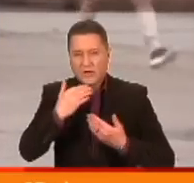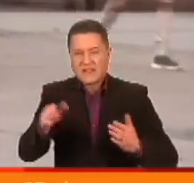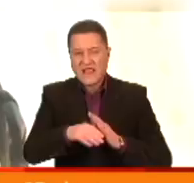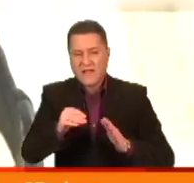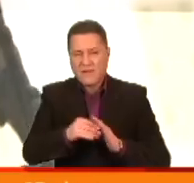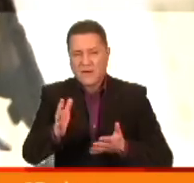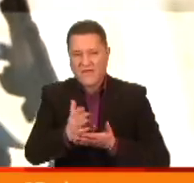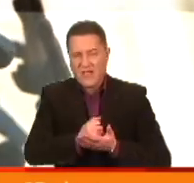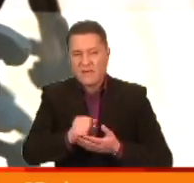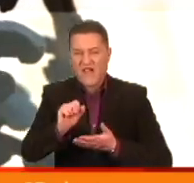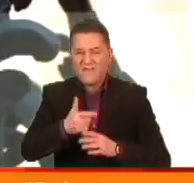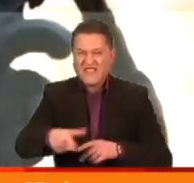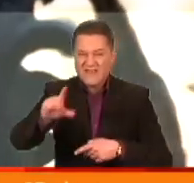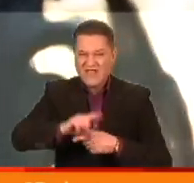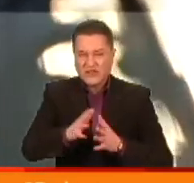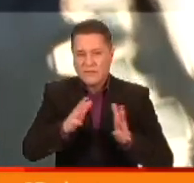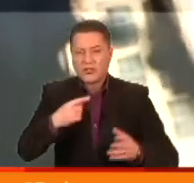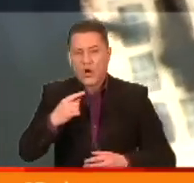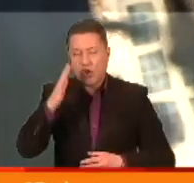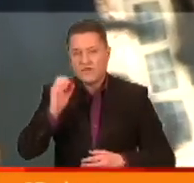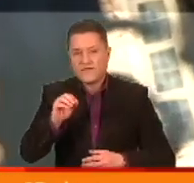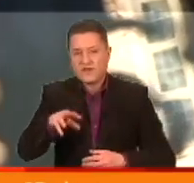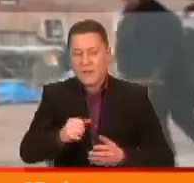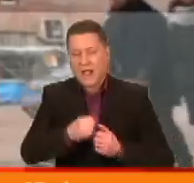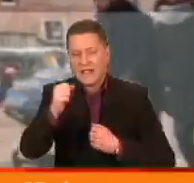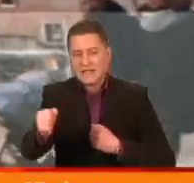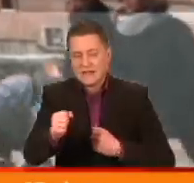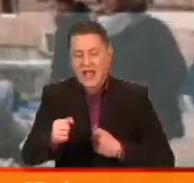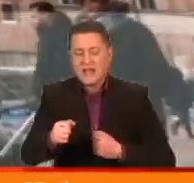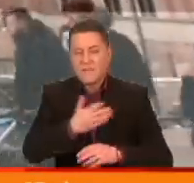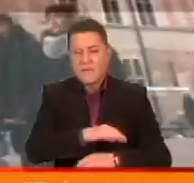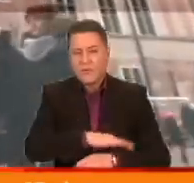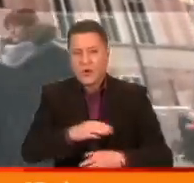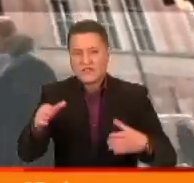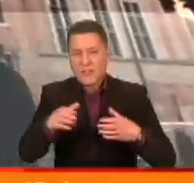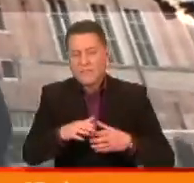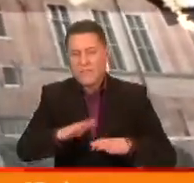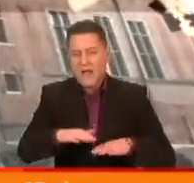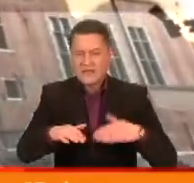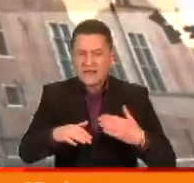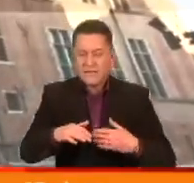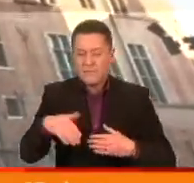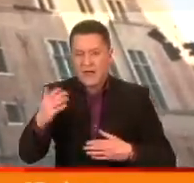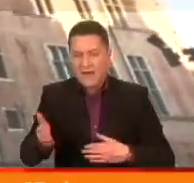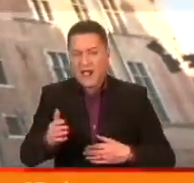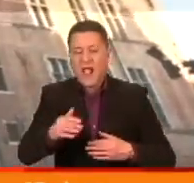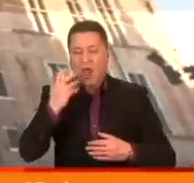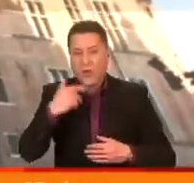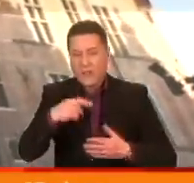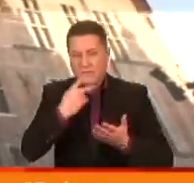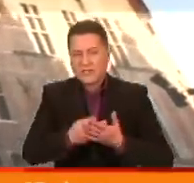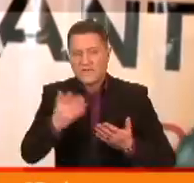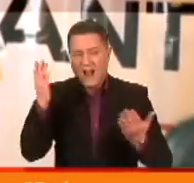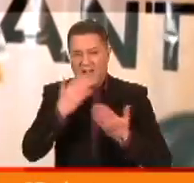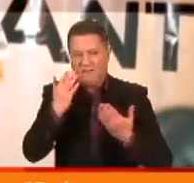набрав удвічі більше голосів, аніж кандидат від польської партії влади «Право і справедливість». В той час, коли у Польщі презентували фільм